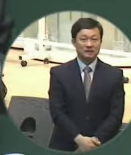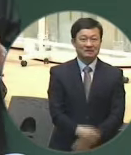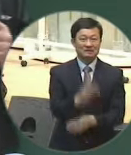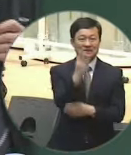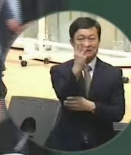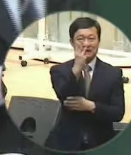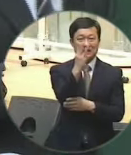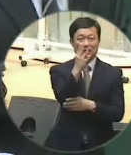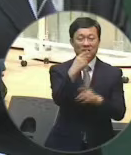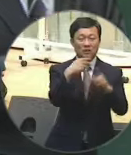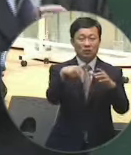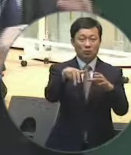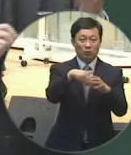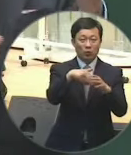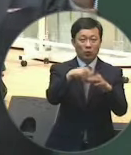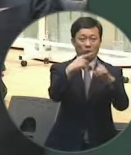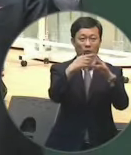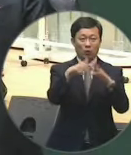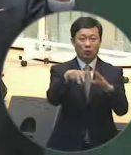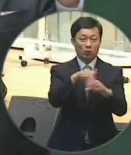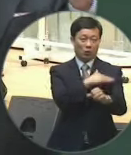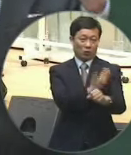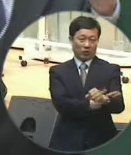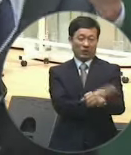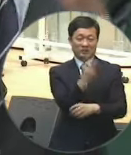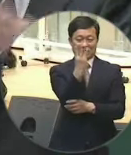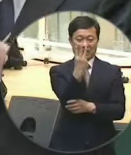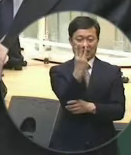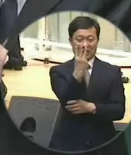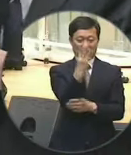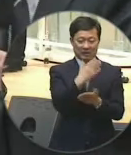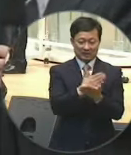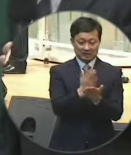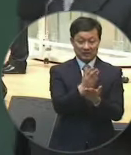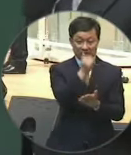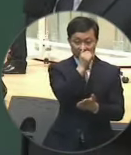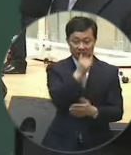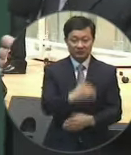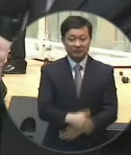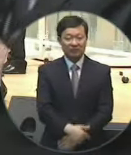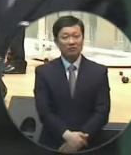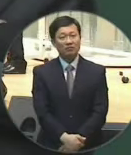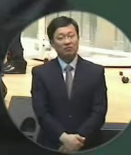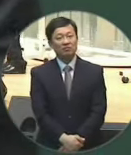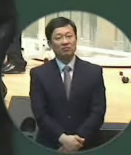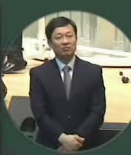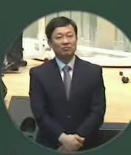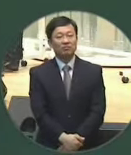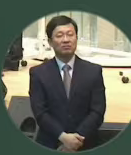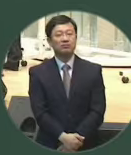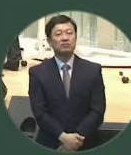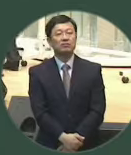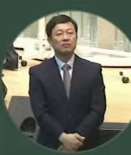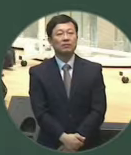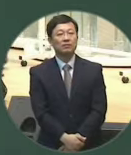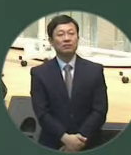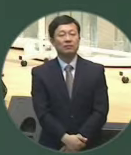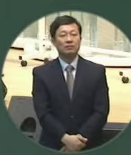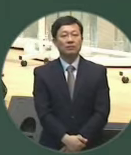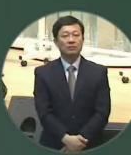틀림없이 교권은 세 종류로 흘러왔습니다. Religious authority have moved in three types of flows or